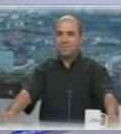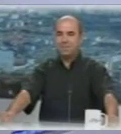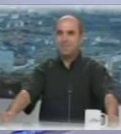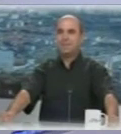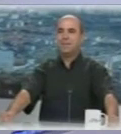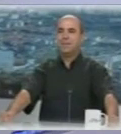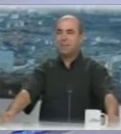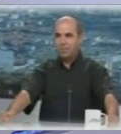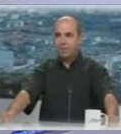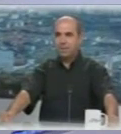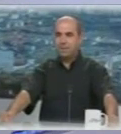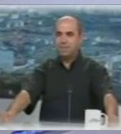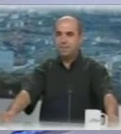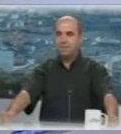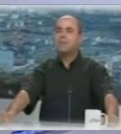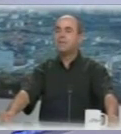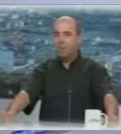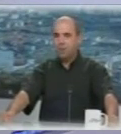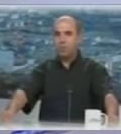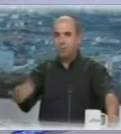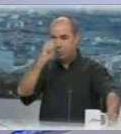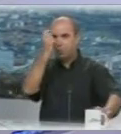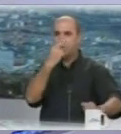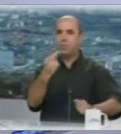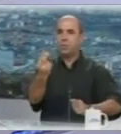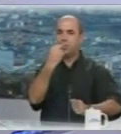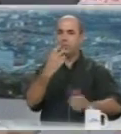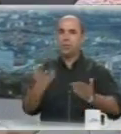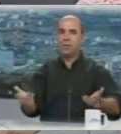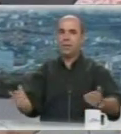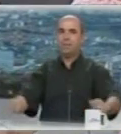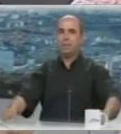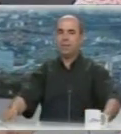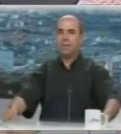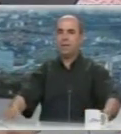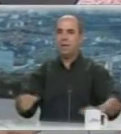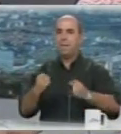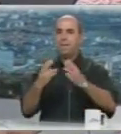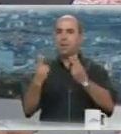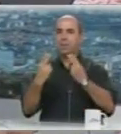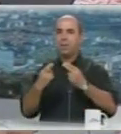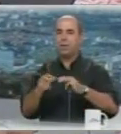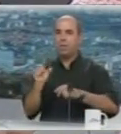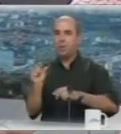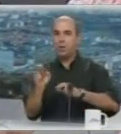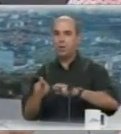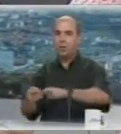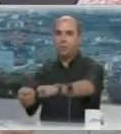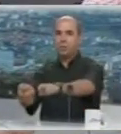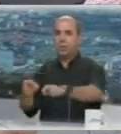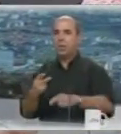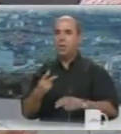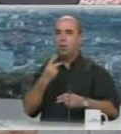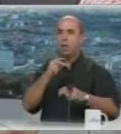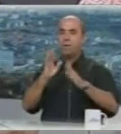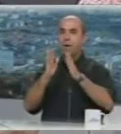وسيلة صباح الخير يوسف، صباح الخير مصطفى، صباح الخير للجمهور الكريم. أهلا بكم في ركن حومتي كالعادة، أو في هذا